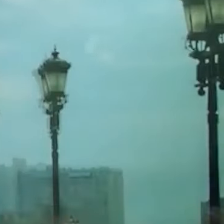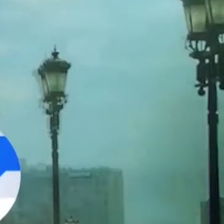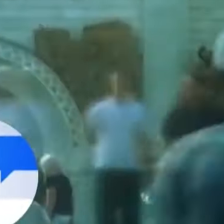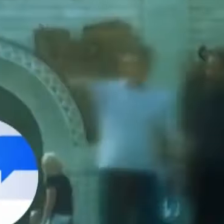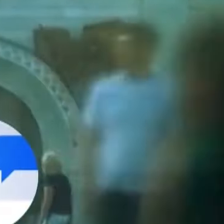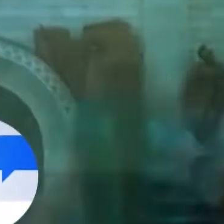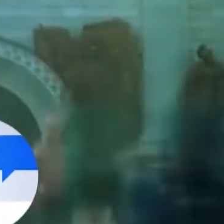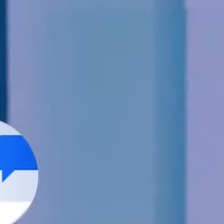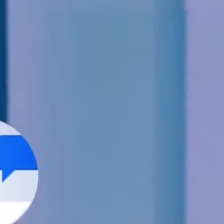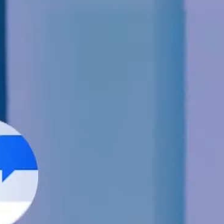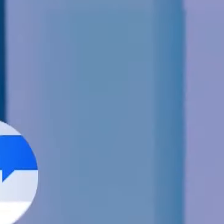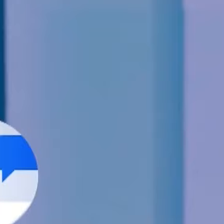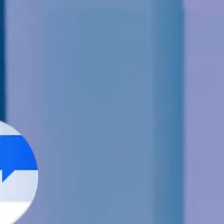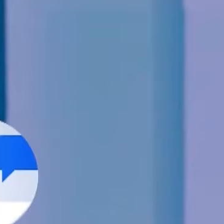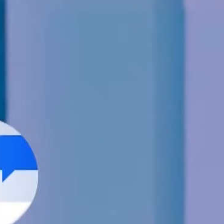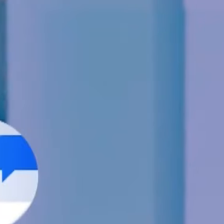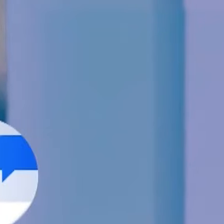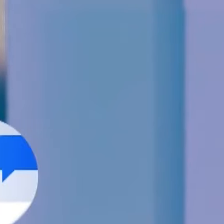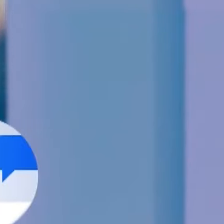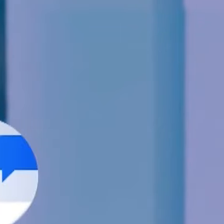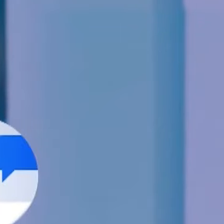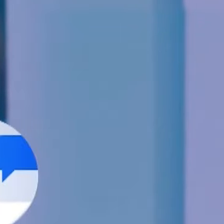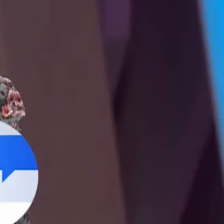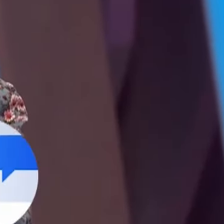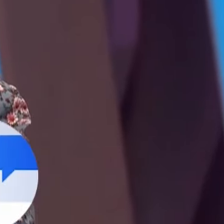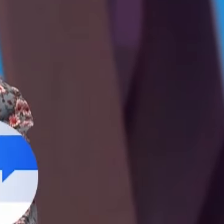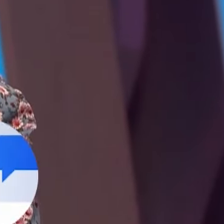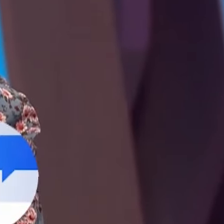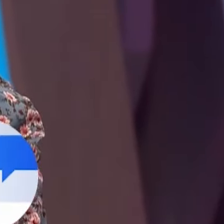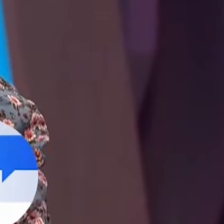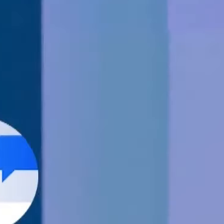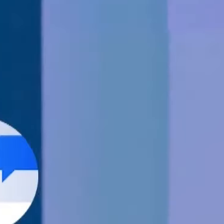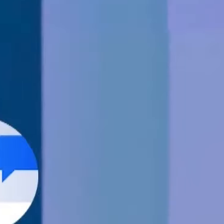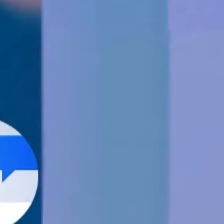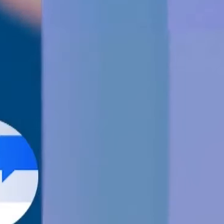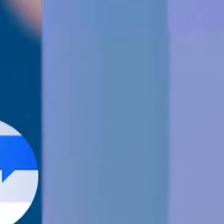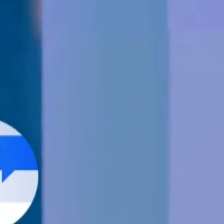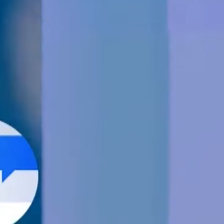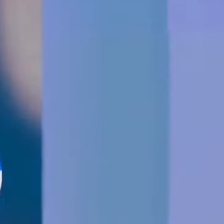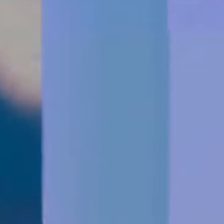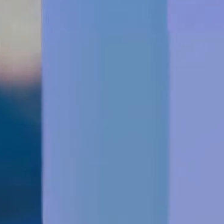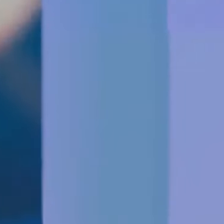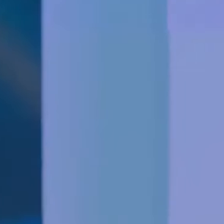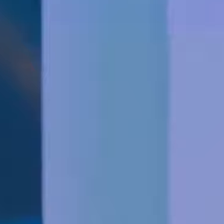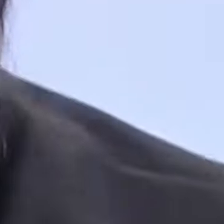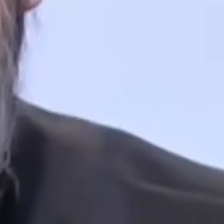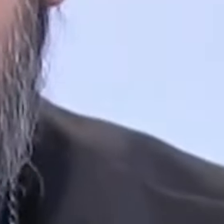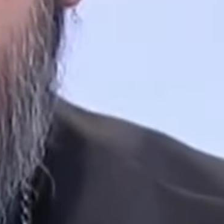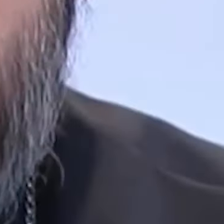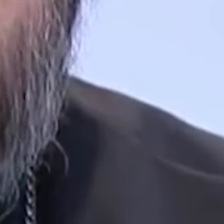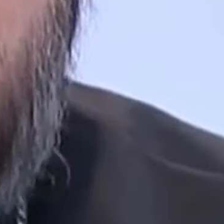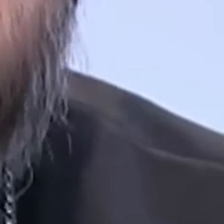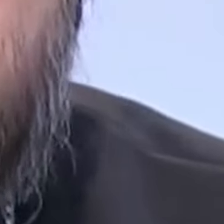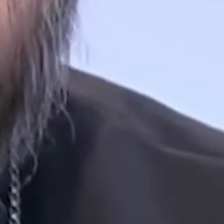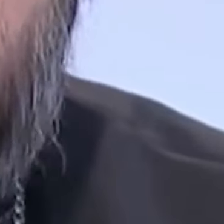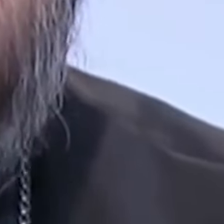Православие, такое понятие, как судьба. Ты не одинок. На любой твой вопрос есть ответ. Может ли некрещенный находиться в храме во время службы? Что вы